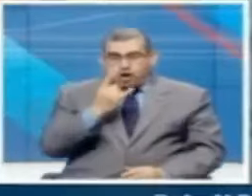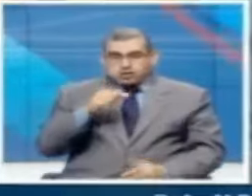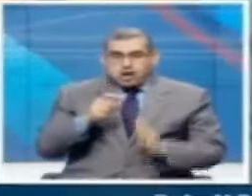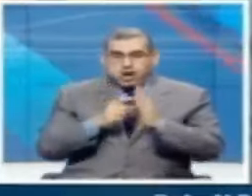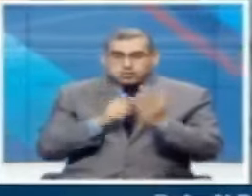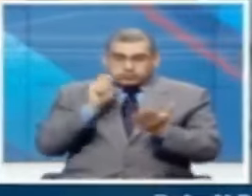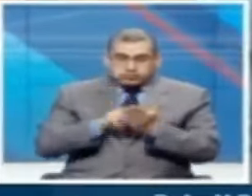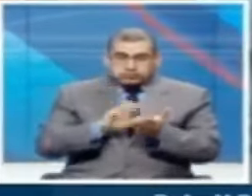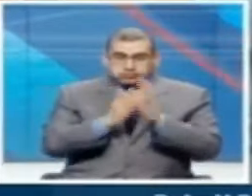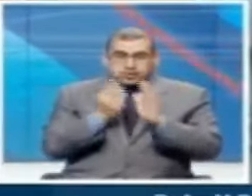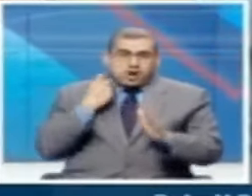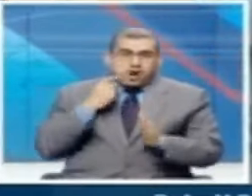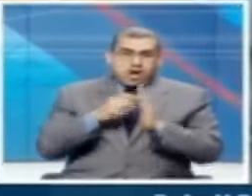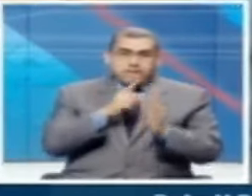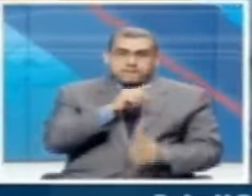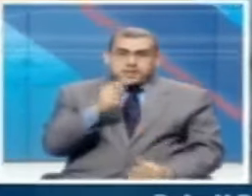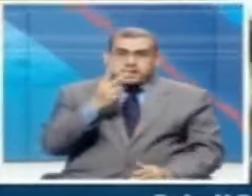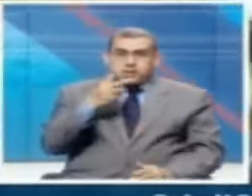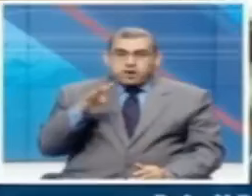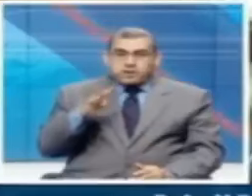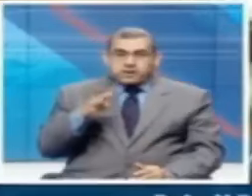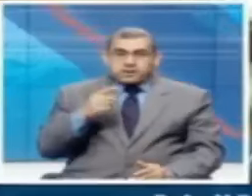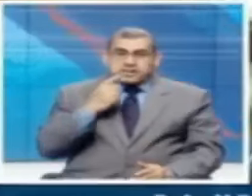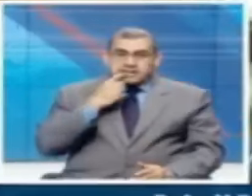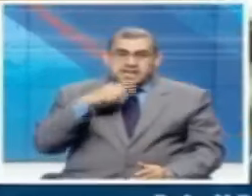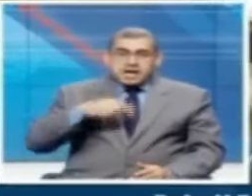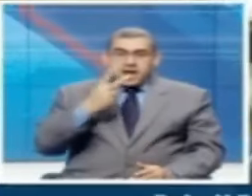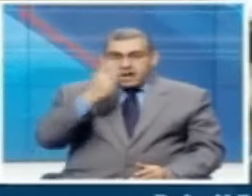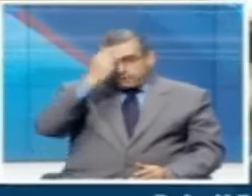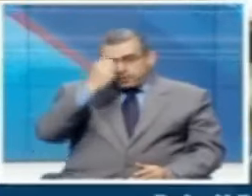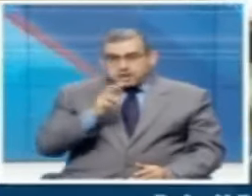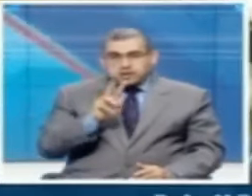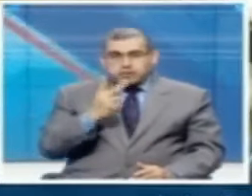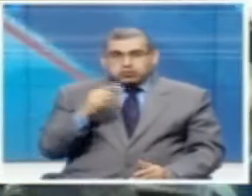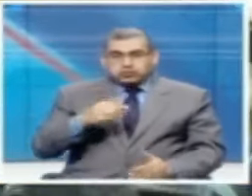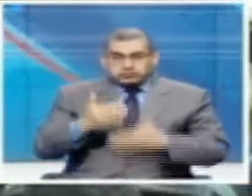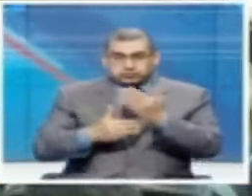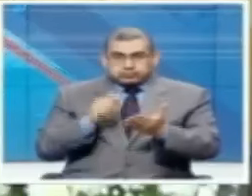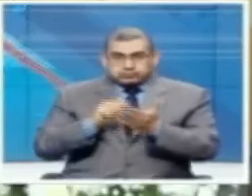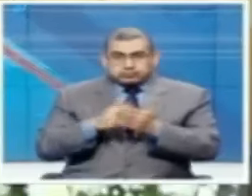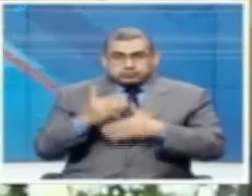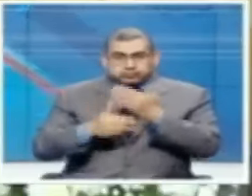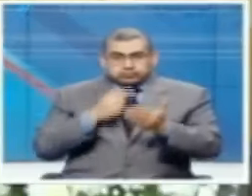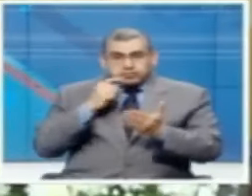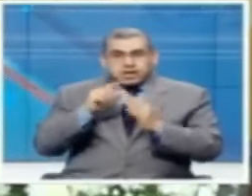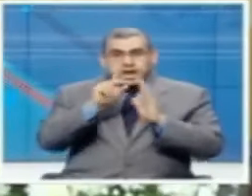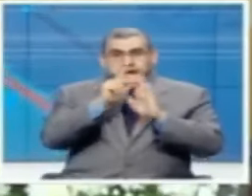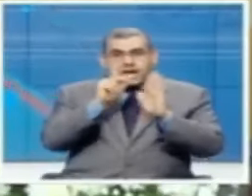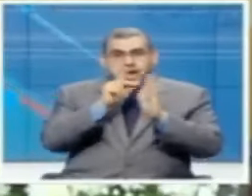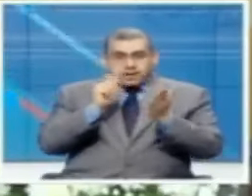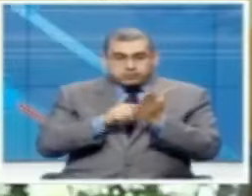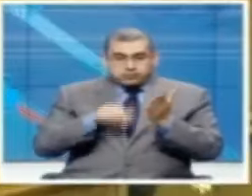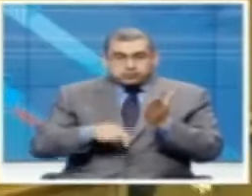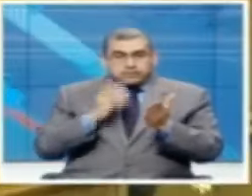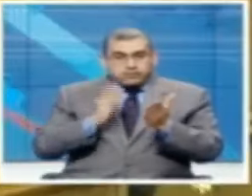المعدل بالقانون رقم 142 لسنه 2017 ولائحته التنفيذيه والذي